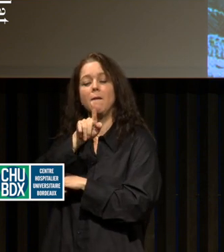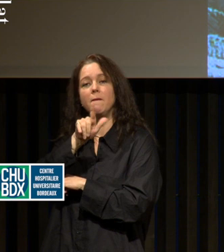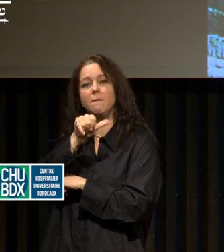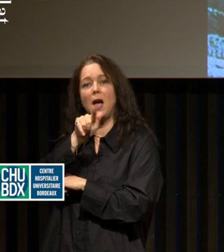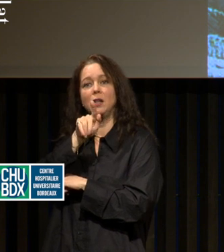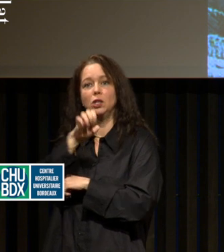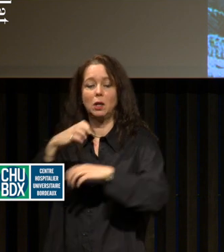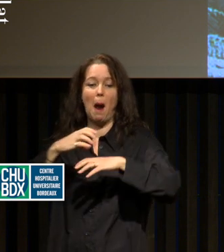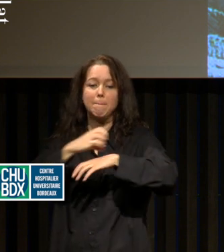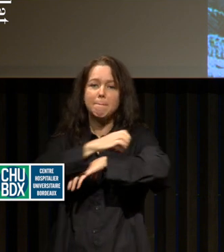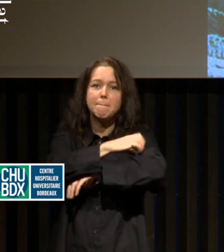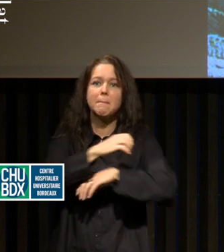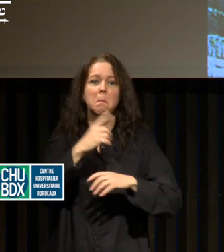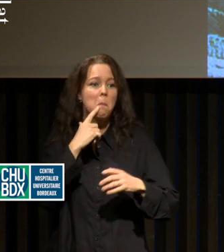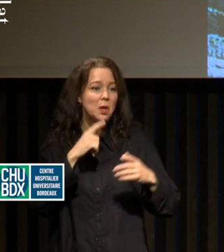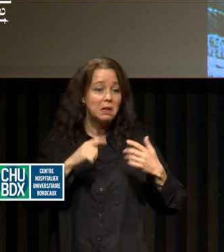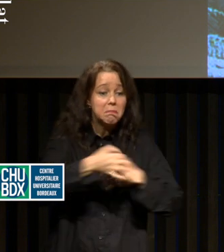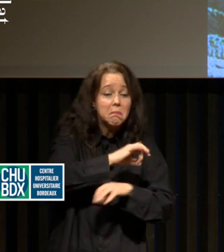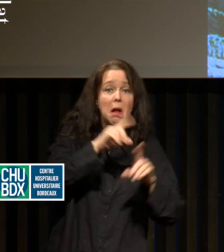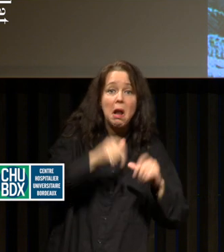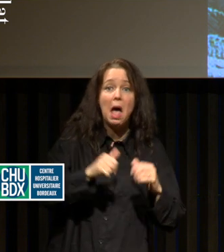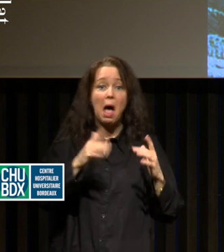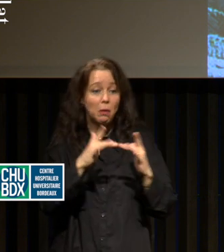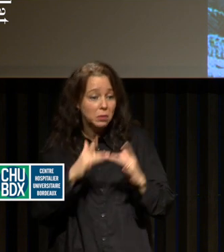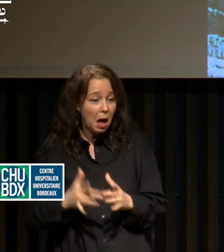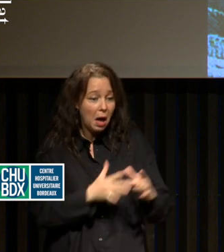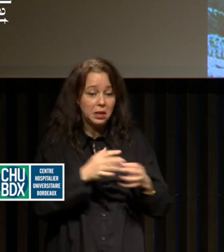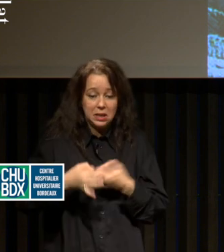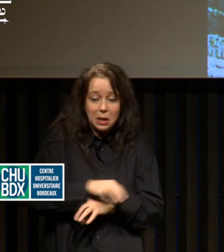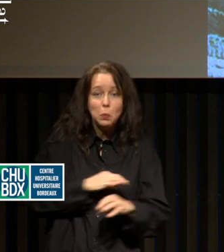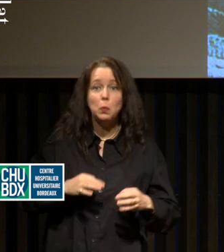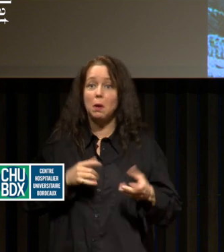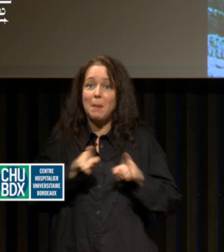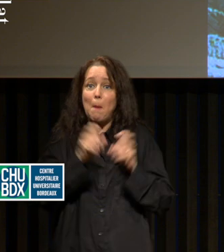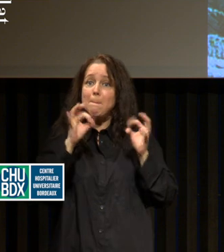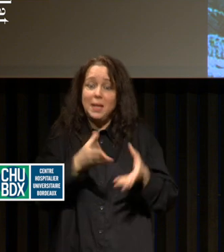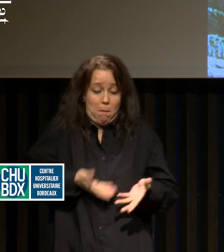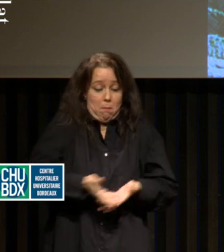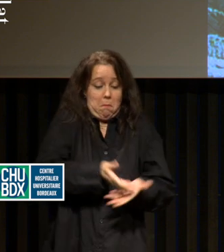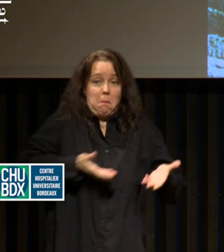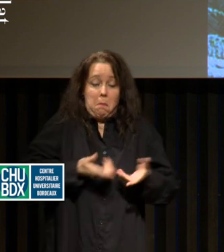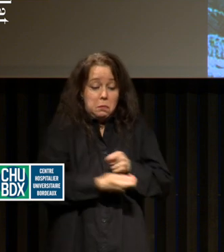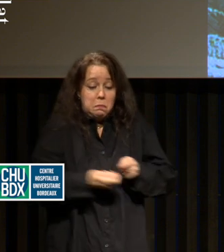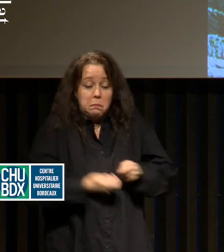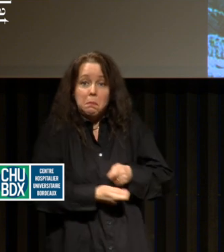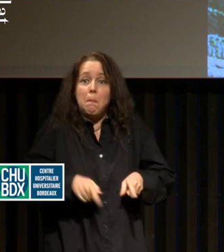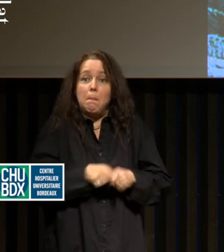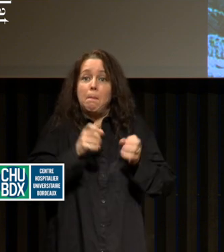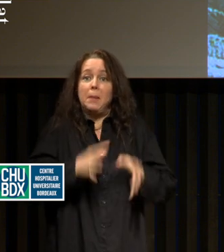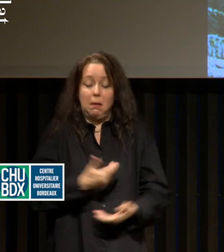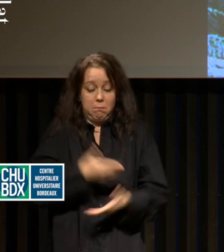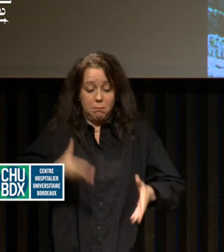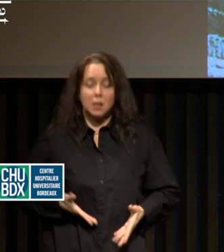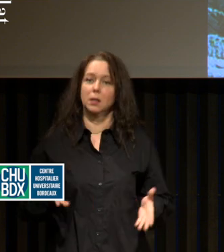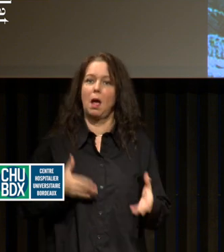soit dans les bactéries, au contact des champignons, indépendantes, au contact des cellules du corps humain, et qui vont dialoguer. Et c'est ça, la composition du microbiote intestinal, de